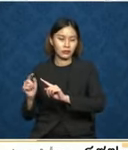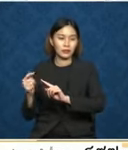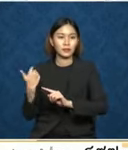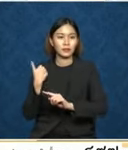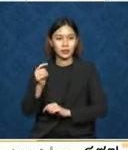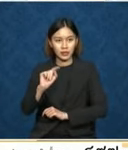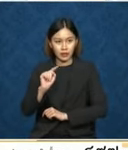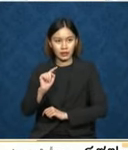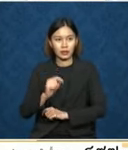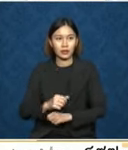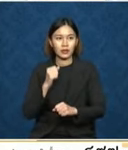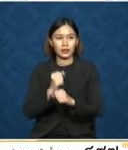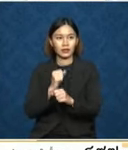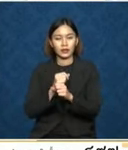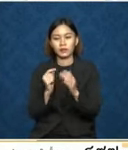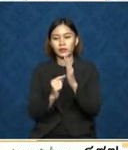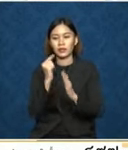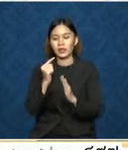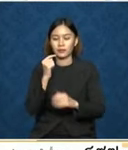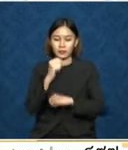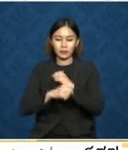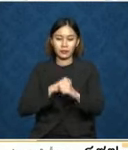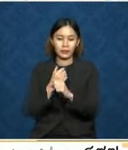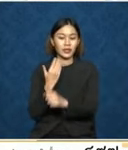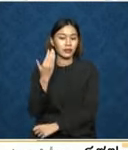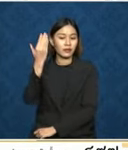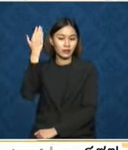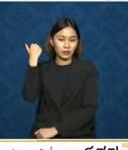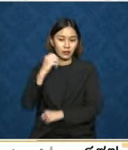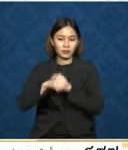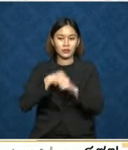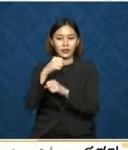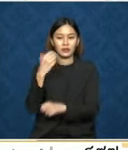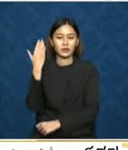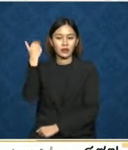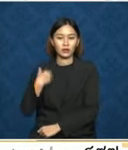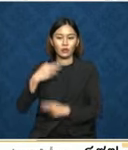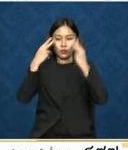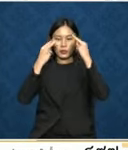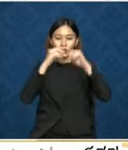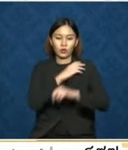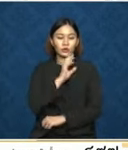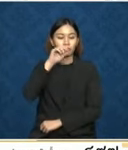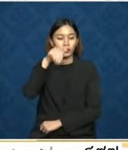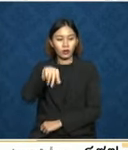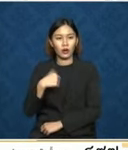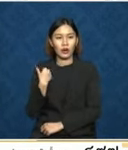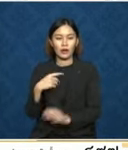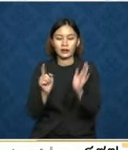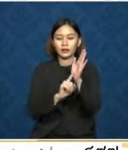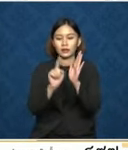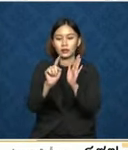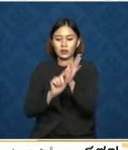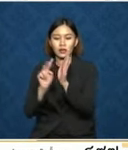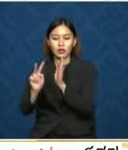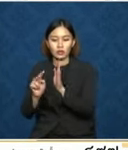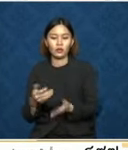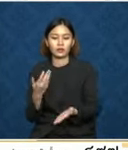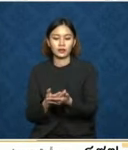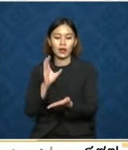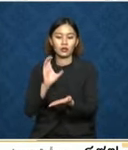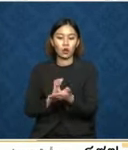การสร้างขึ้นมาตั้งแต่หลาย10บปีที่แล้วนะครับแต่ก่อนผมก็เป็นนายกเทศมนตรีที่นั่นนะครับซึ่งเฟส 1เฟส 2เนี่ยได้รับการอนุมัติ